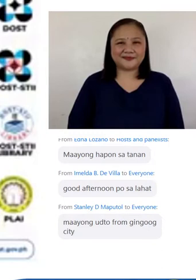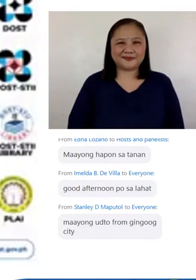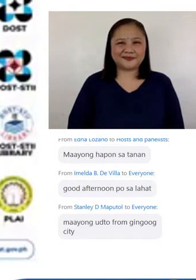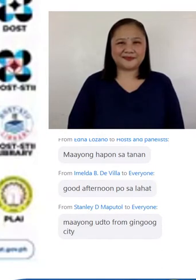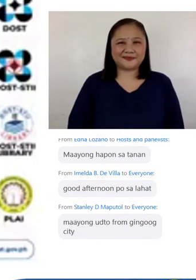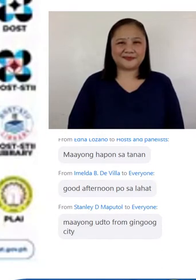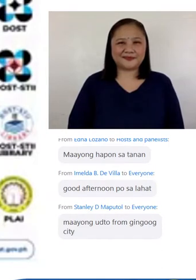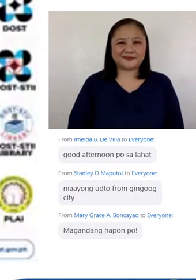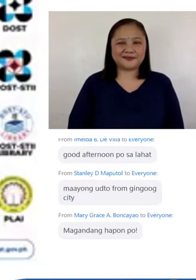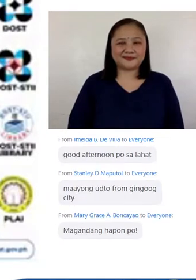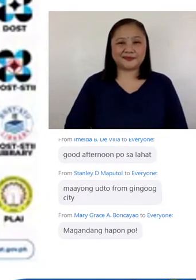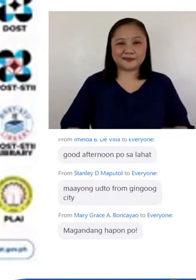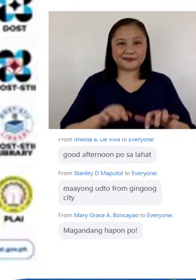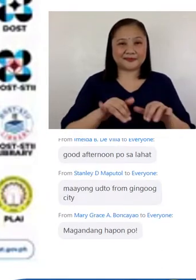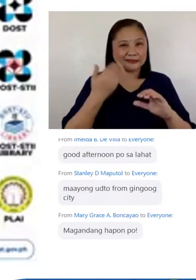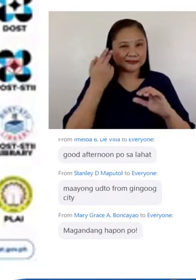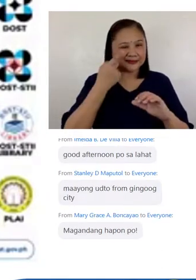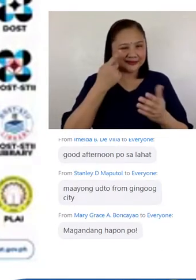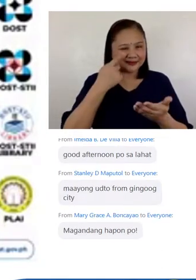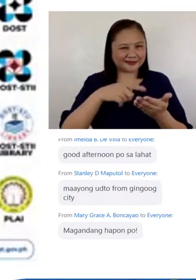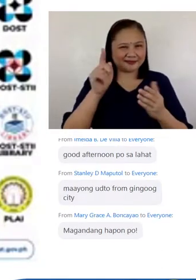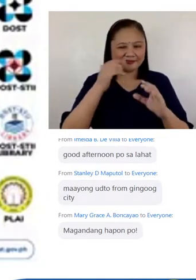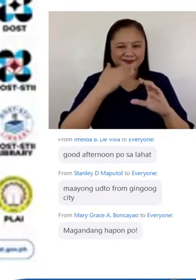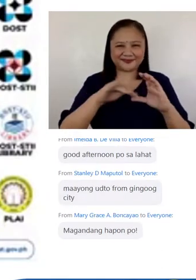Check ko lang sa chat. Ayan.